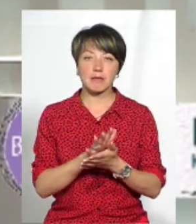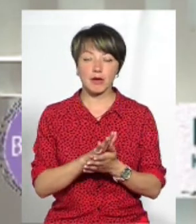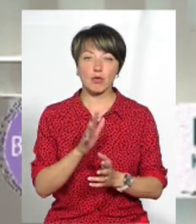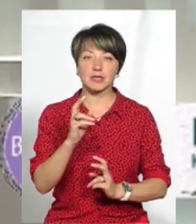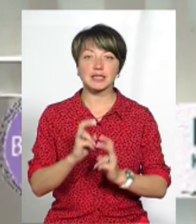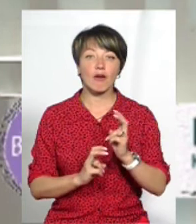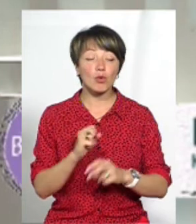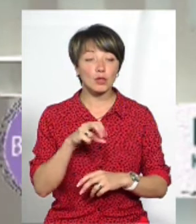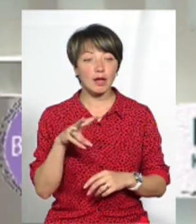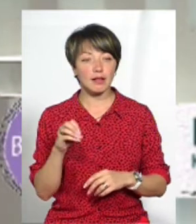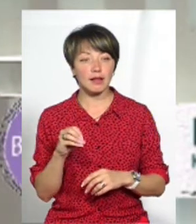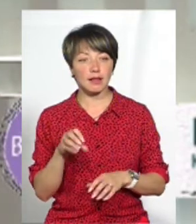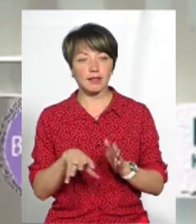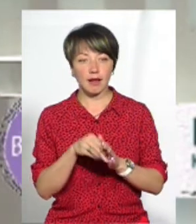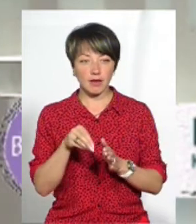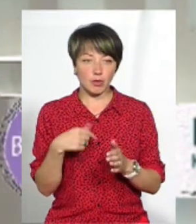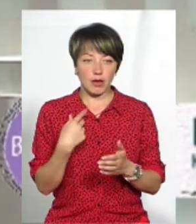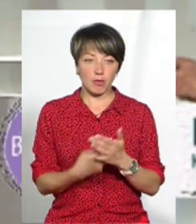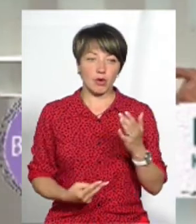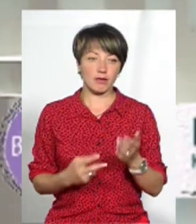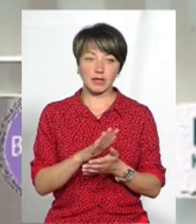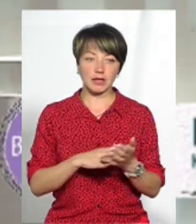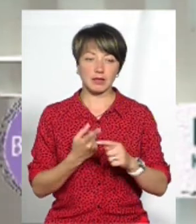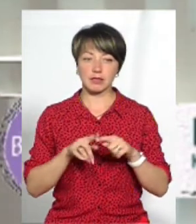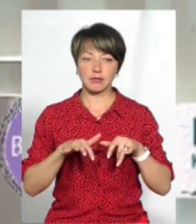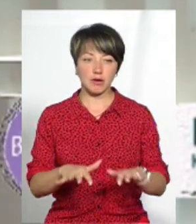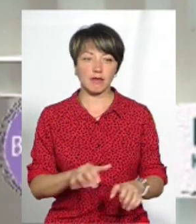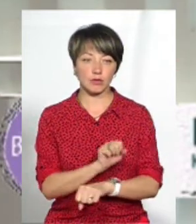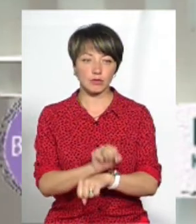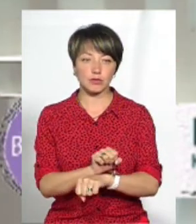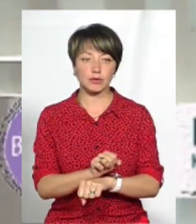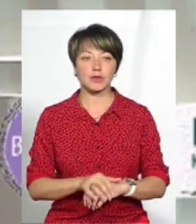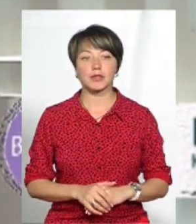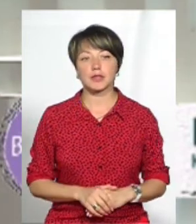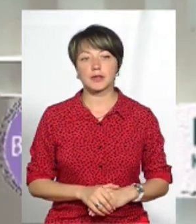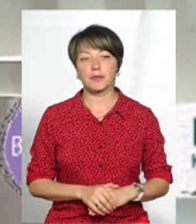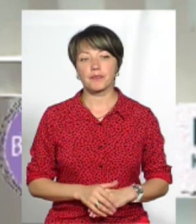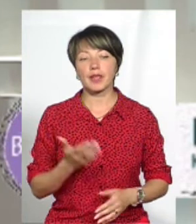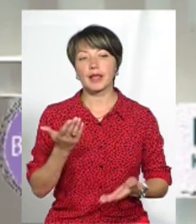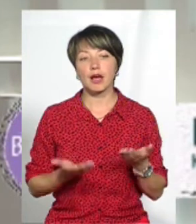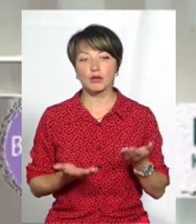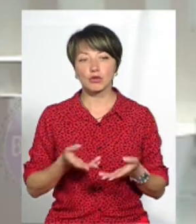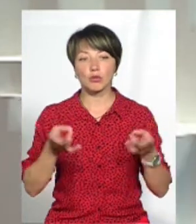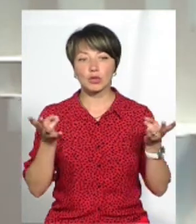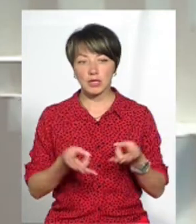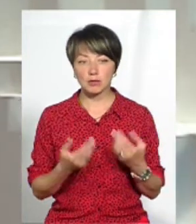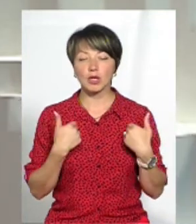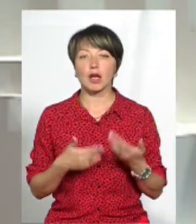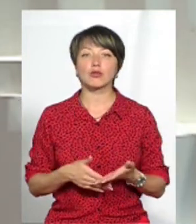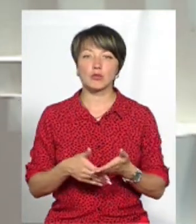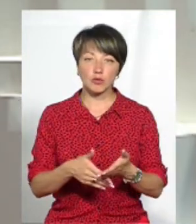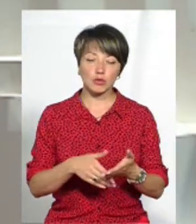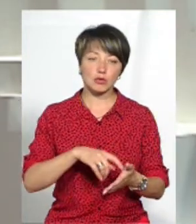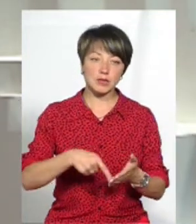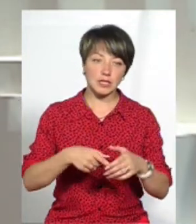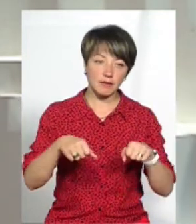завод, але ну, на вибори я програв і надалі ця справа не пішла. Якщо потрібно, я допоможу